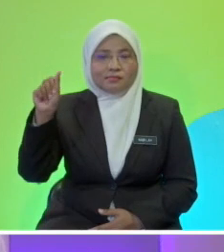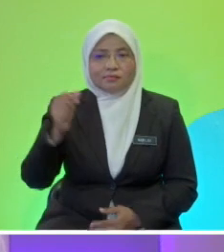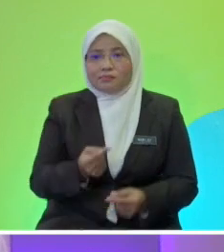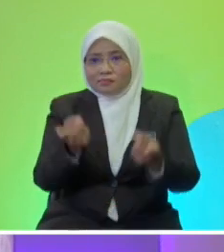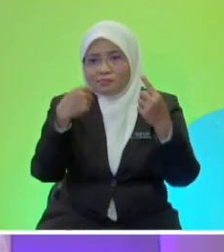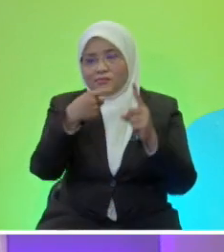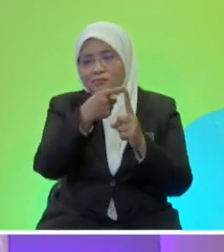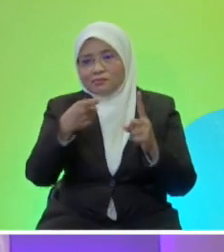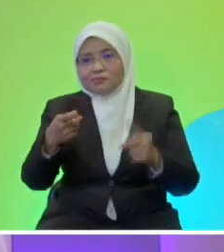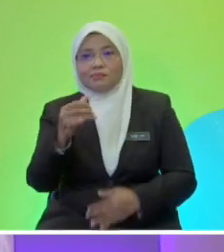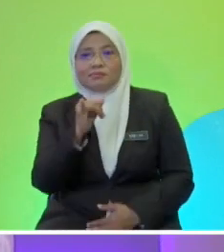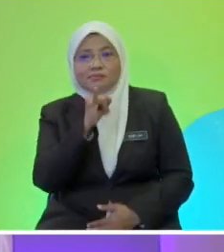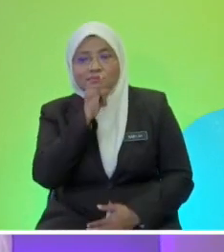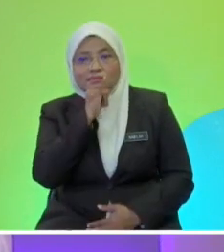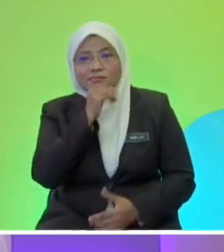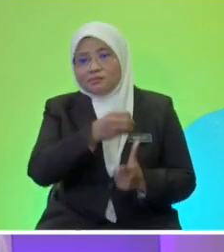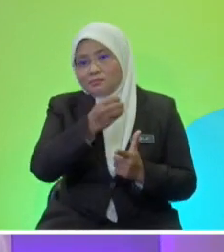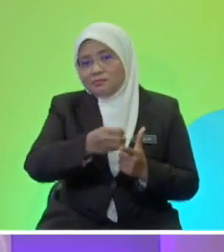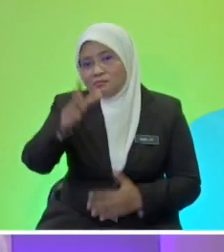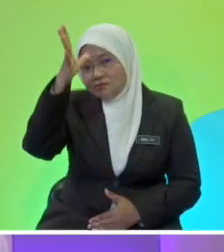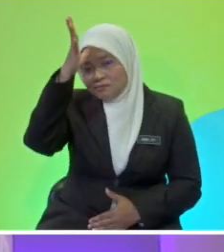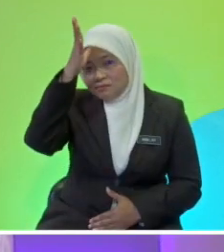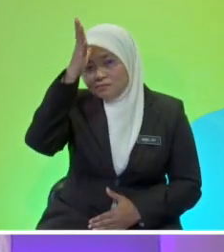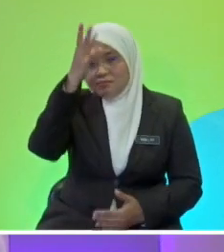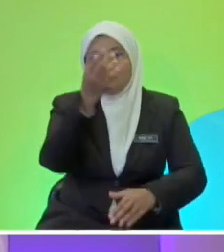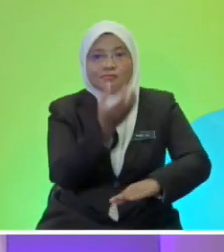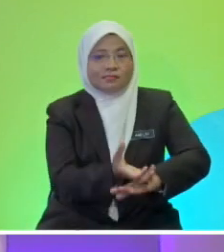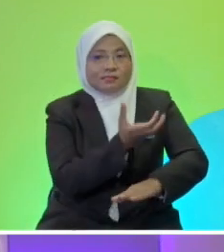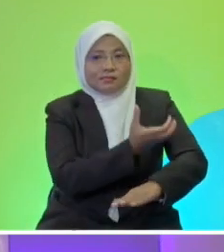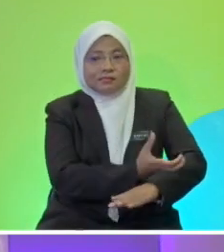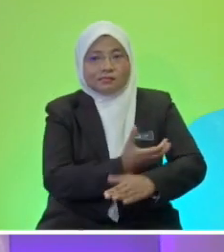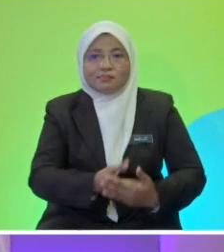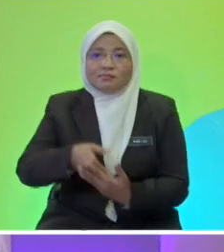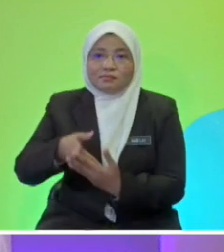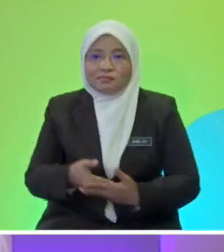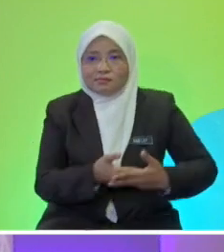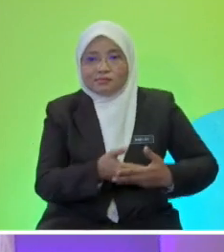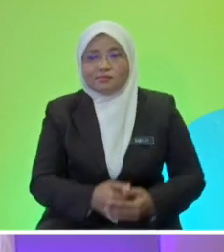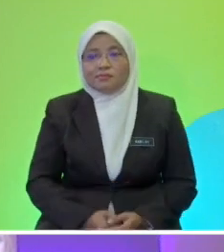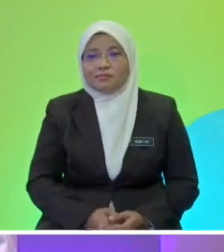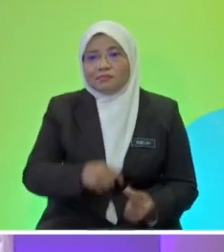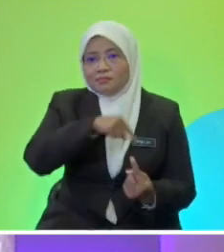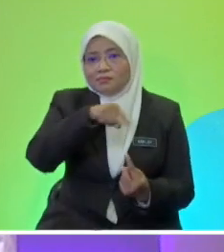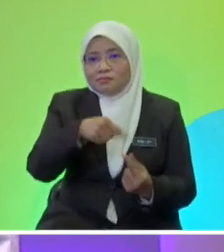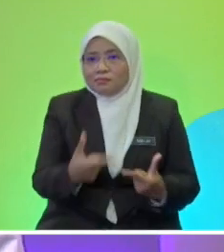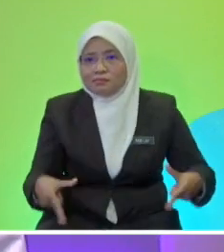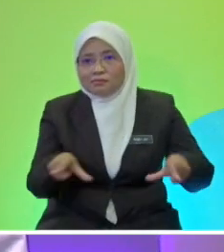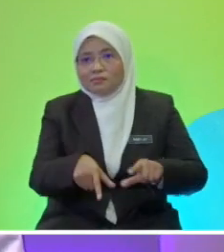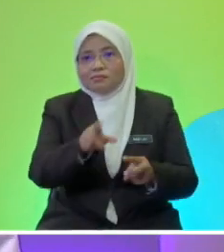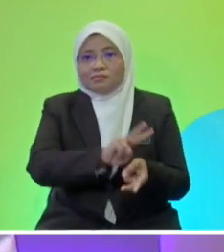dari pada ibu atau pembappe akan diturunkan kepada anak dan apabila berlaku perubahannya spontan tadi yang